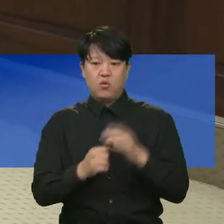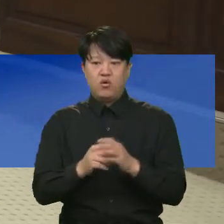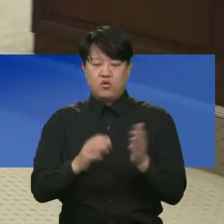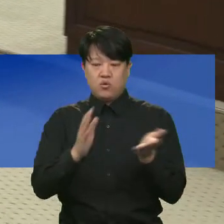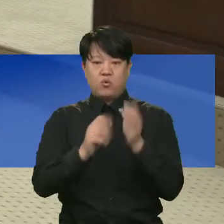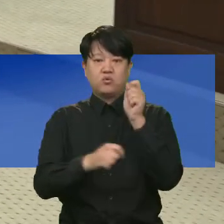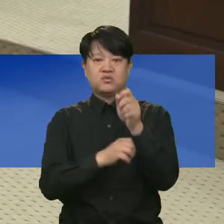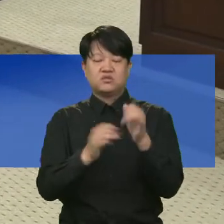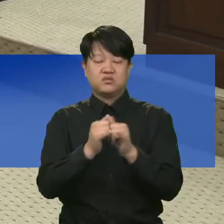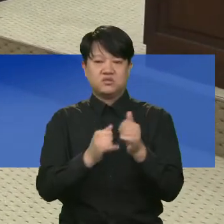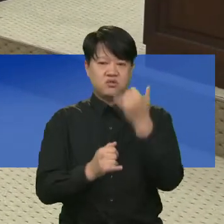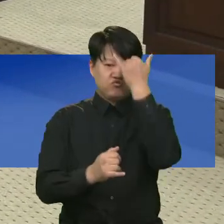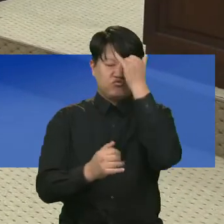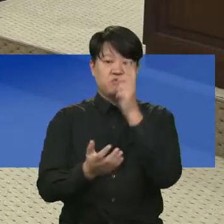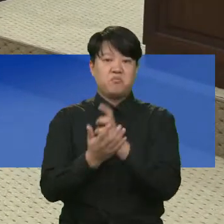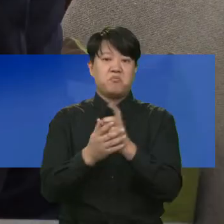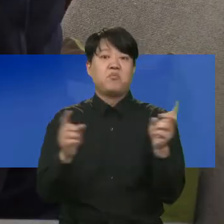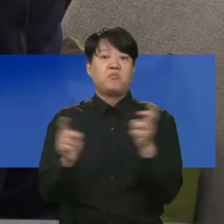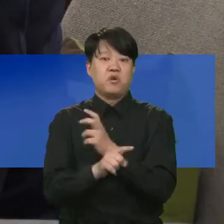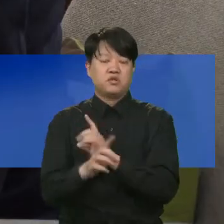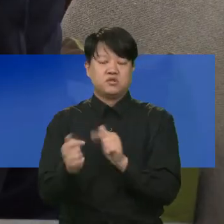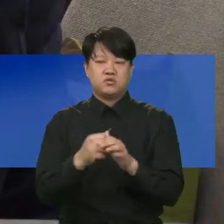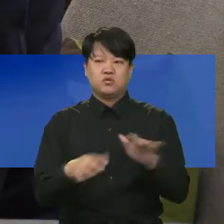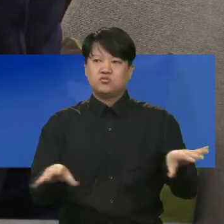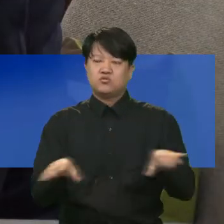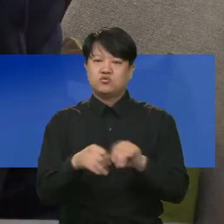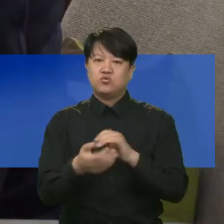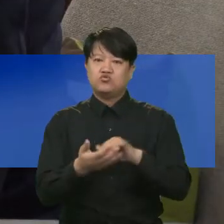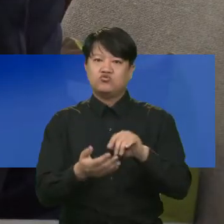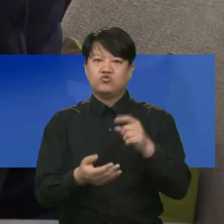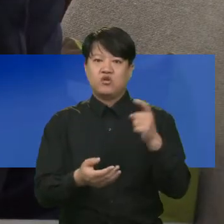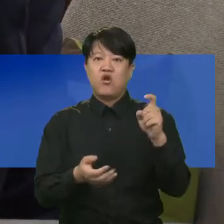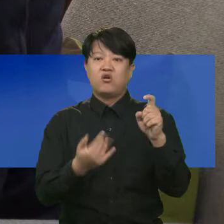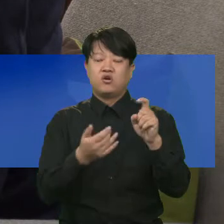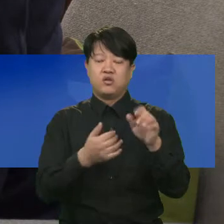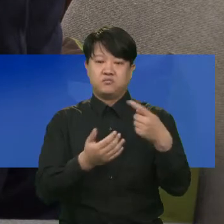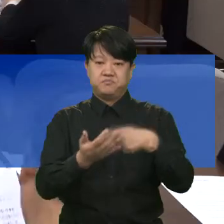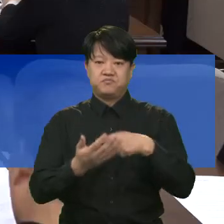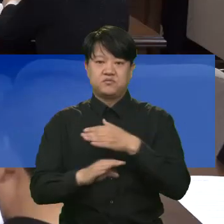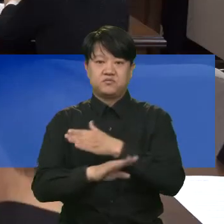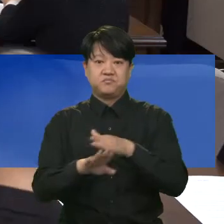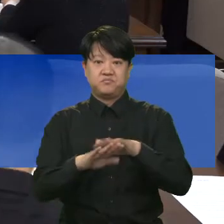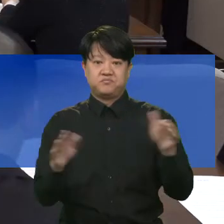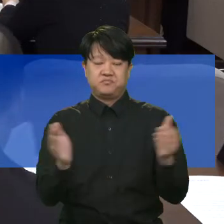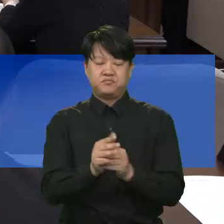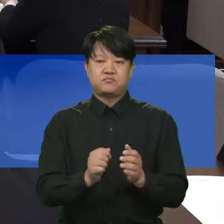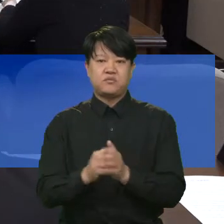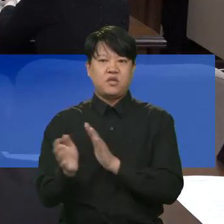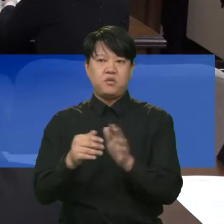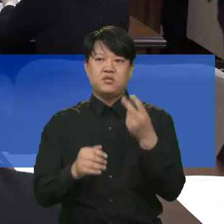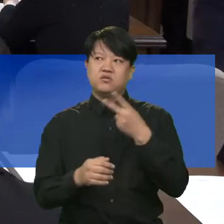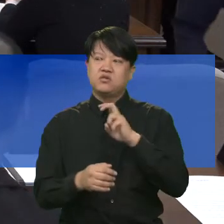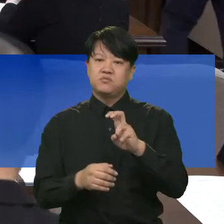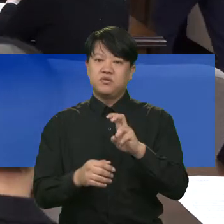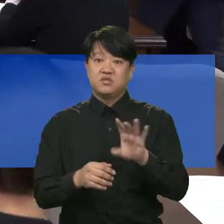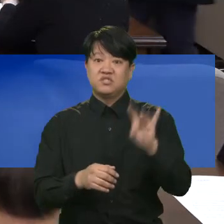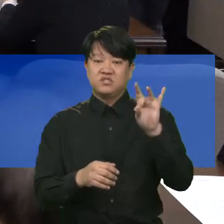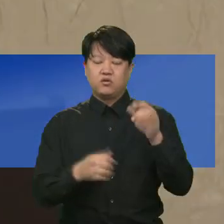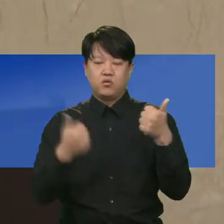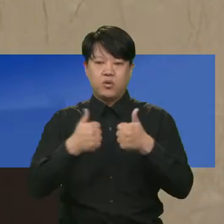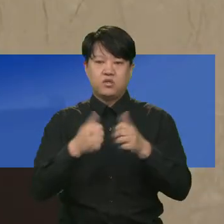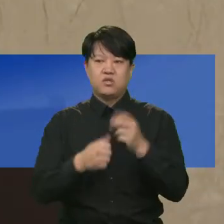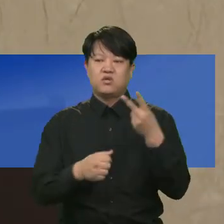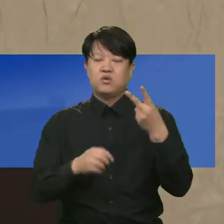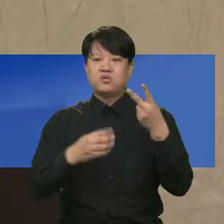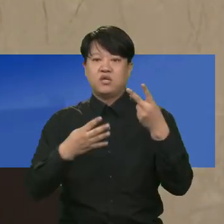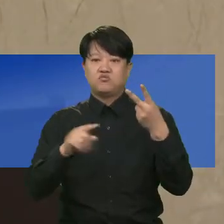포항시 공직자 윤리 위원회 조례 일부개정조례안 등 총 10건의 안건을 처리했습니다 한편 2020년